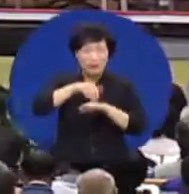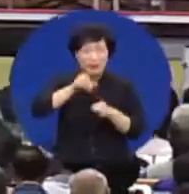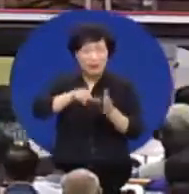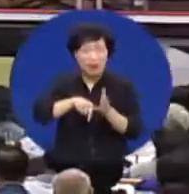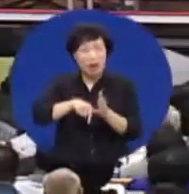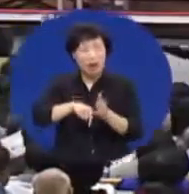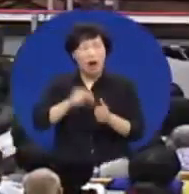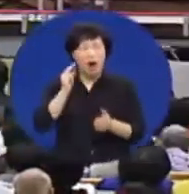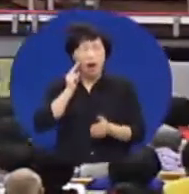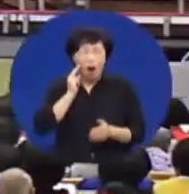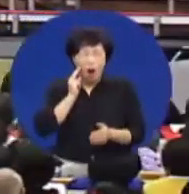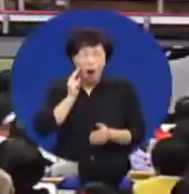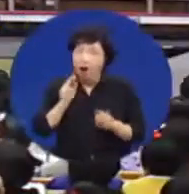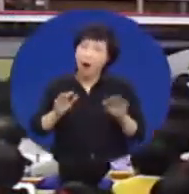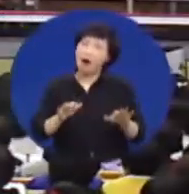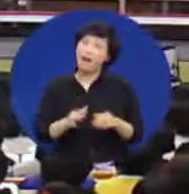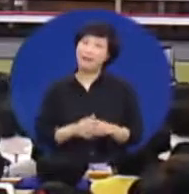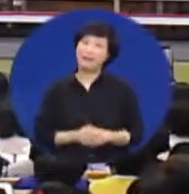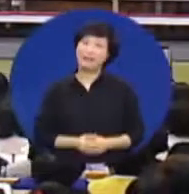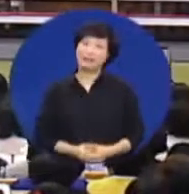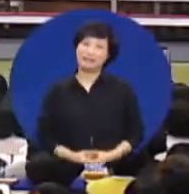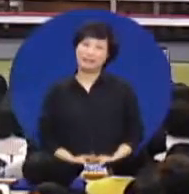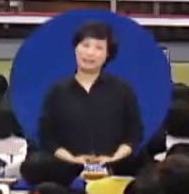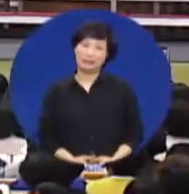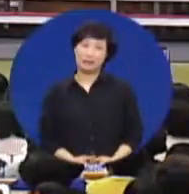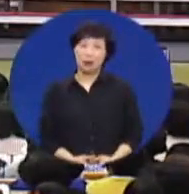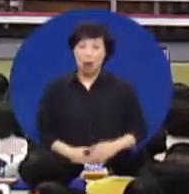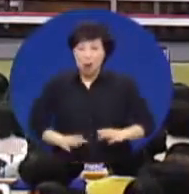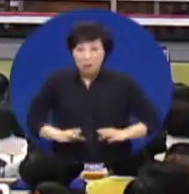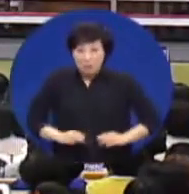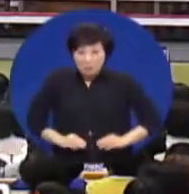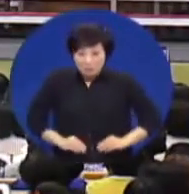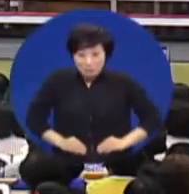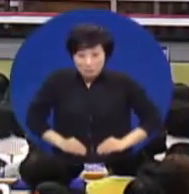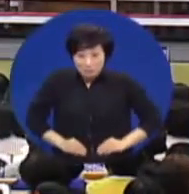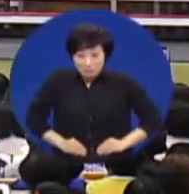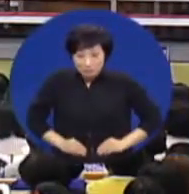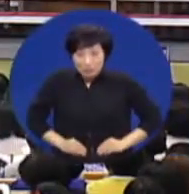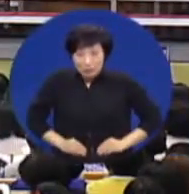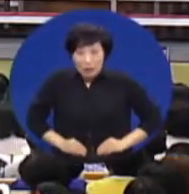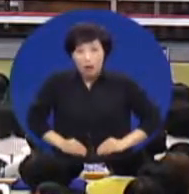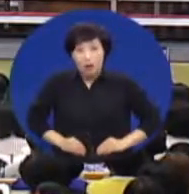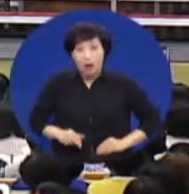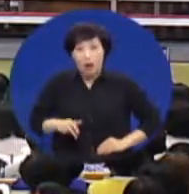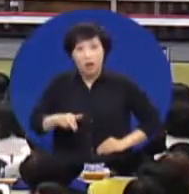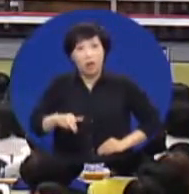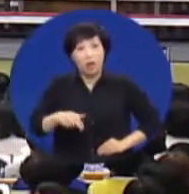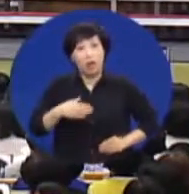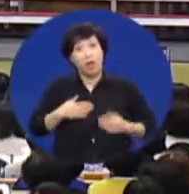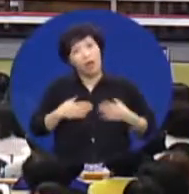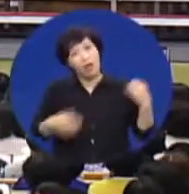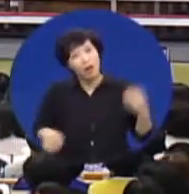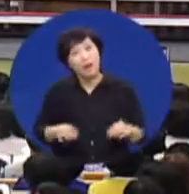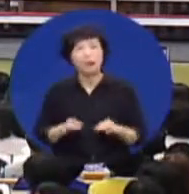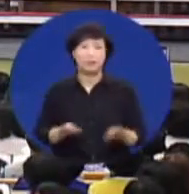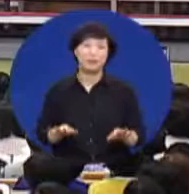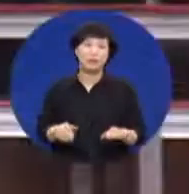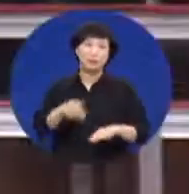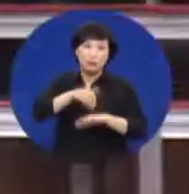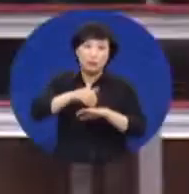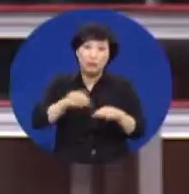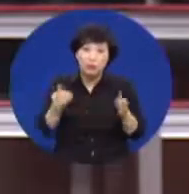엄청난 훈련을 받아놨는데 배가 고파서 걸을 기력도 없을 정도로 훈련하고 뭐